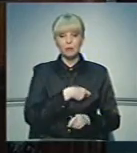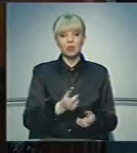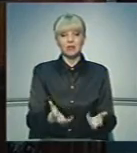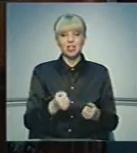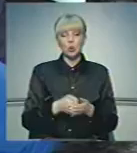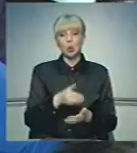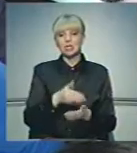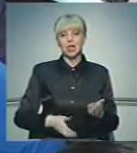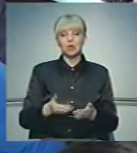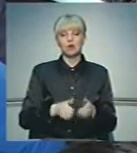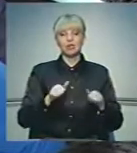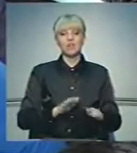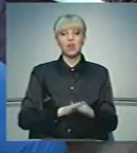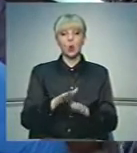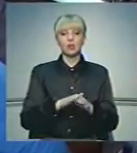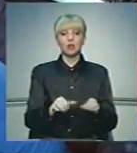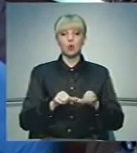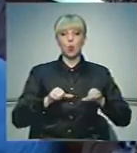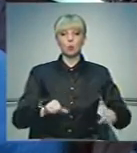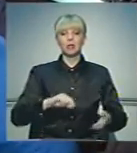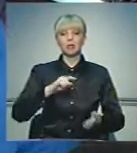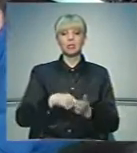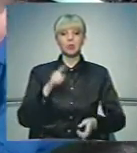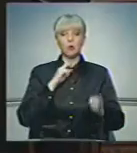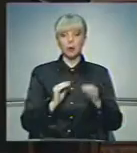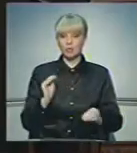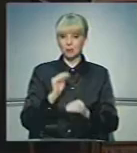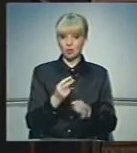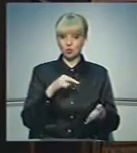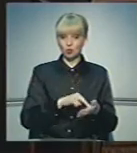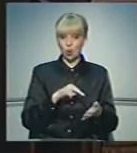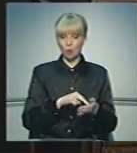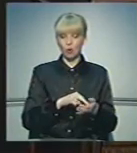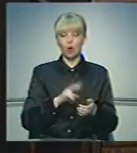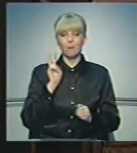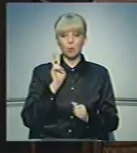до скасування рішення виконавчого комітету міськради підвищити